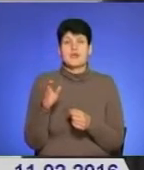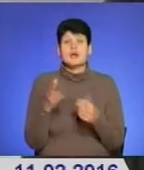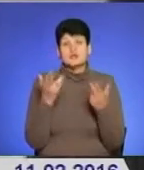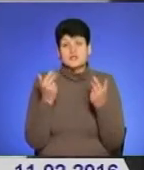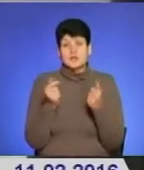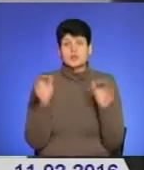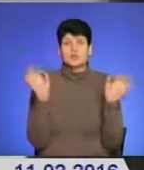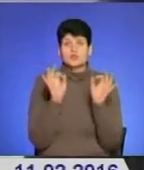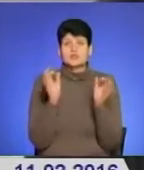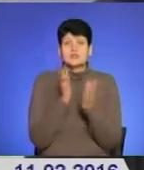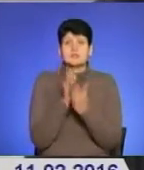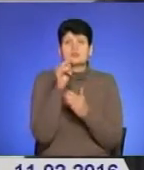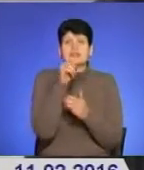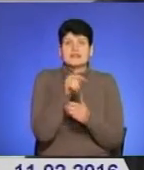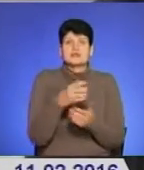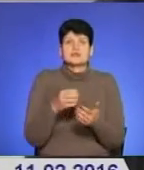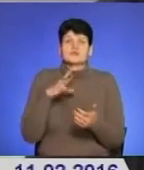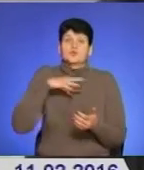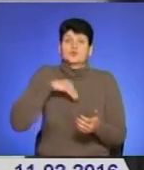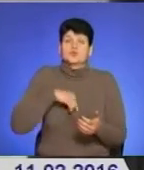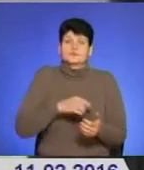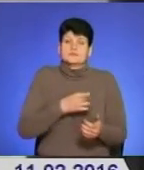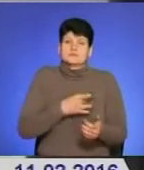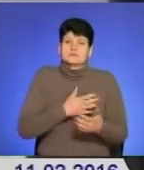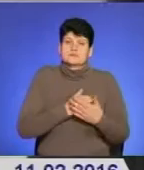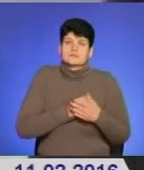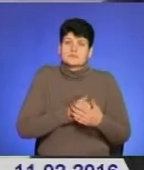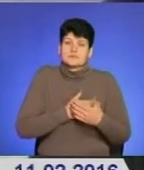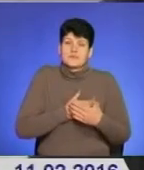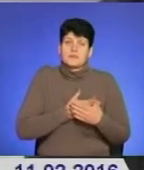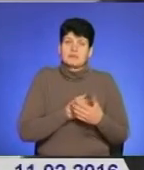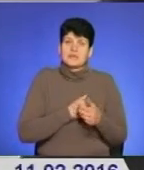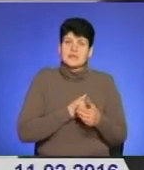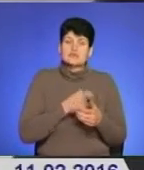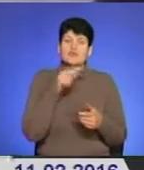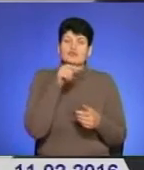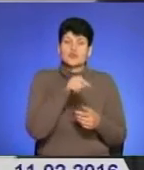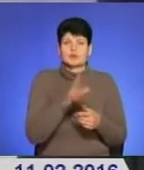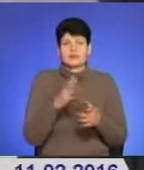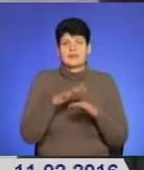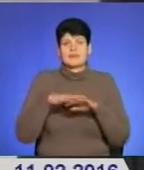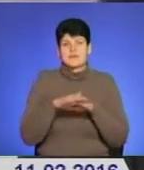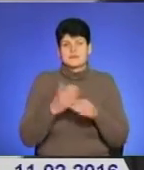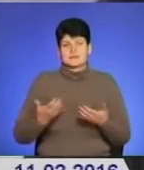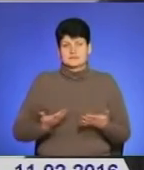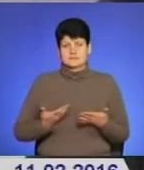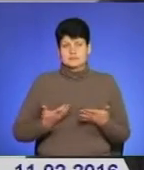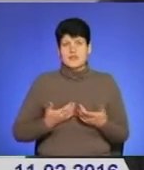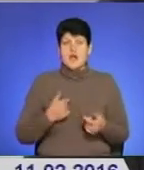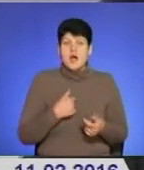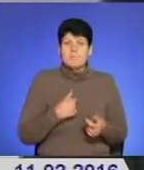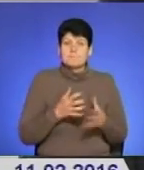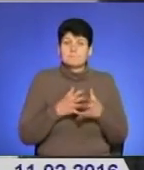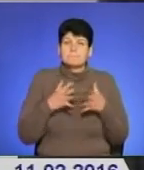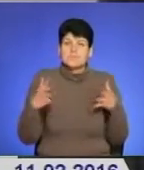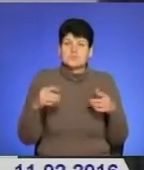музика повинна бути та, яка до душі тій країні, в якій ми знаходимося, і тому населенню, яке тут проживає. А все-таки ми в